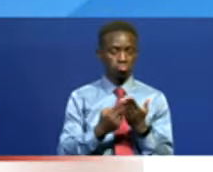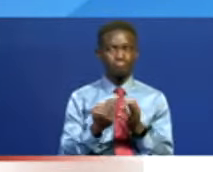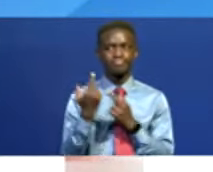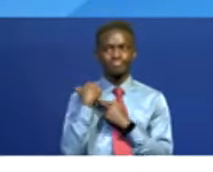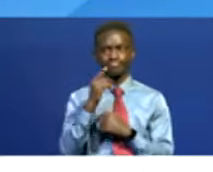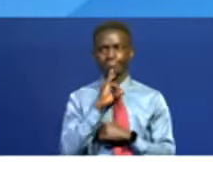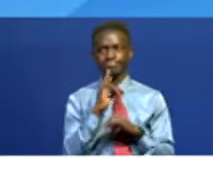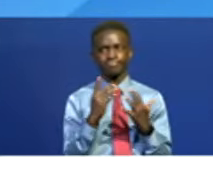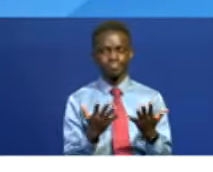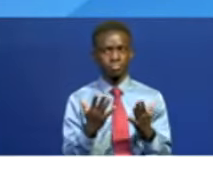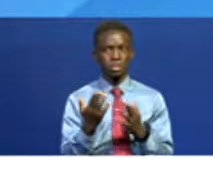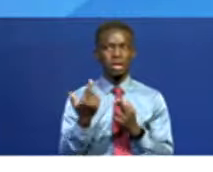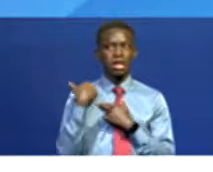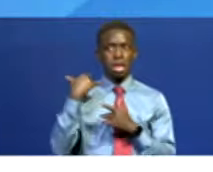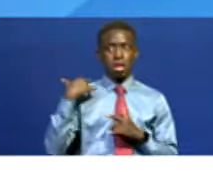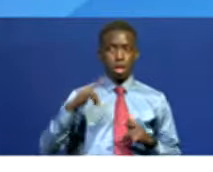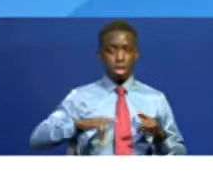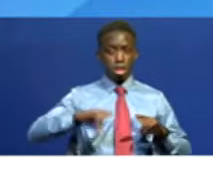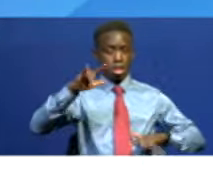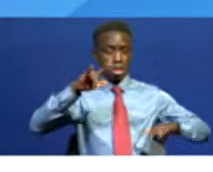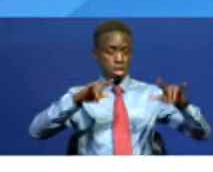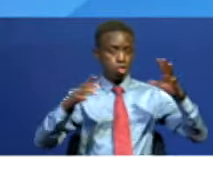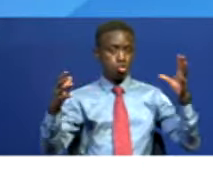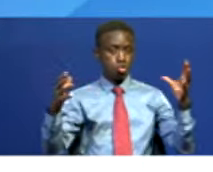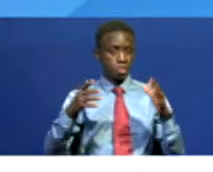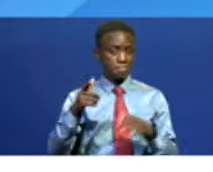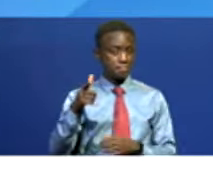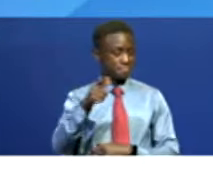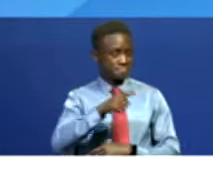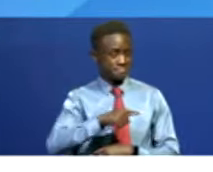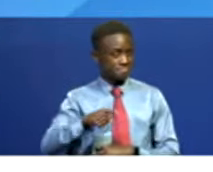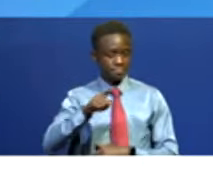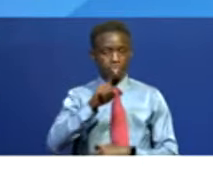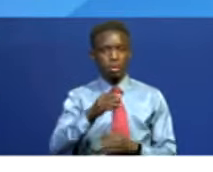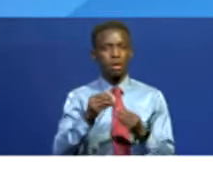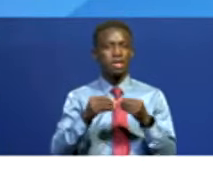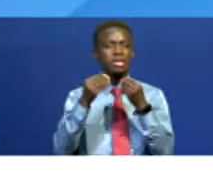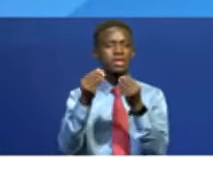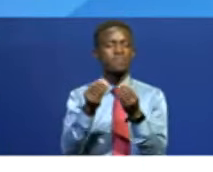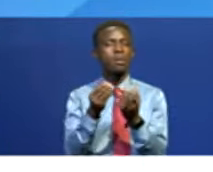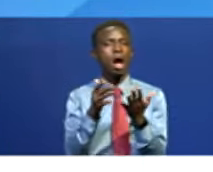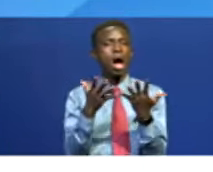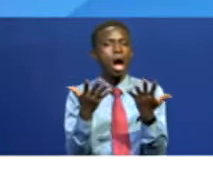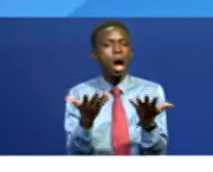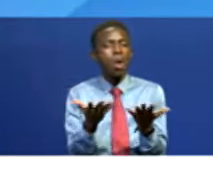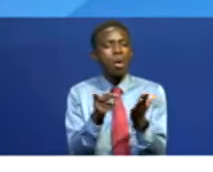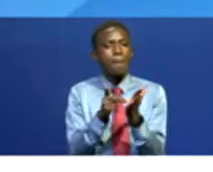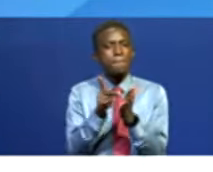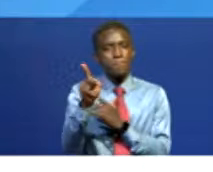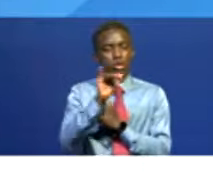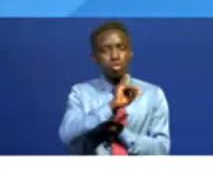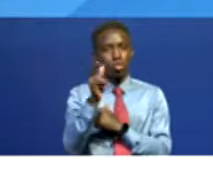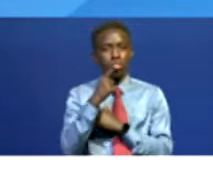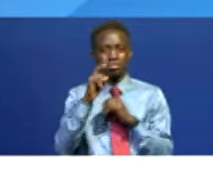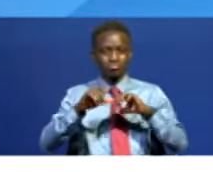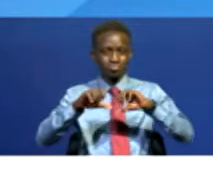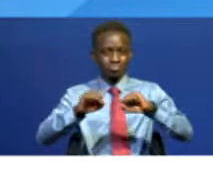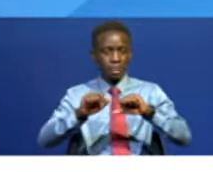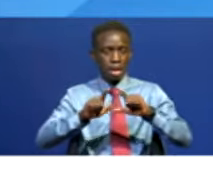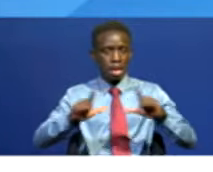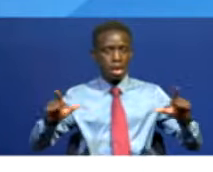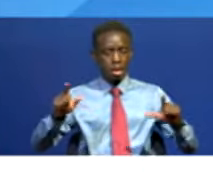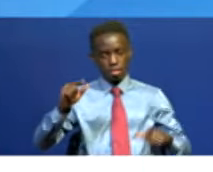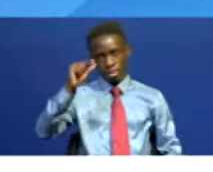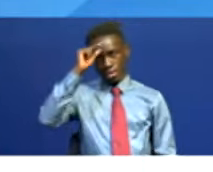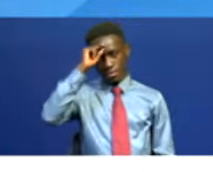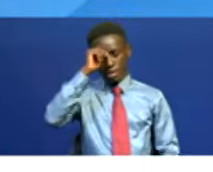vya ndege hapa nchini itoe maelezo kuhusu mpango wa kuwafidia watu ambao wamenyakua ardhi ya serikali katika uwanja mdogo